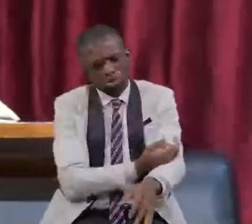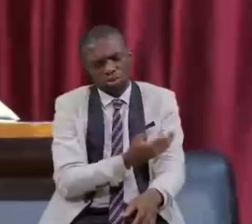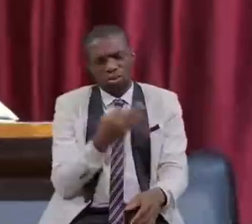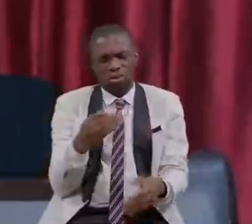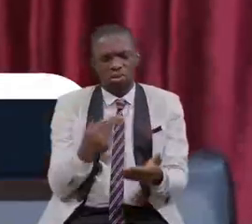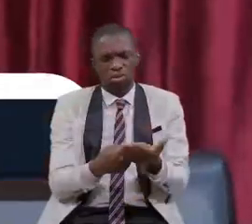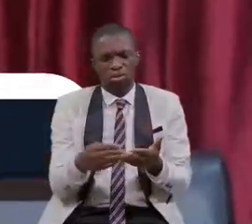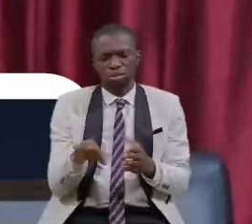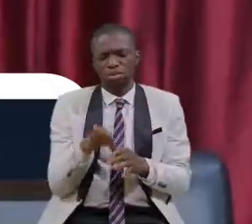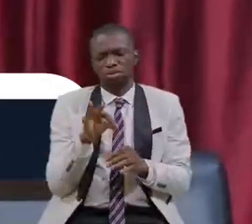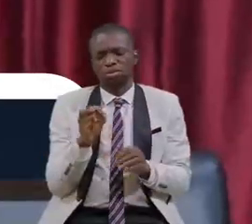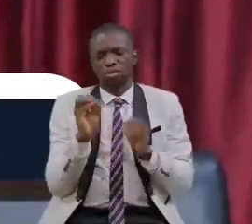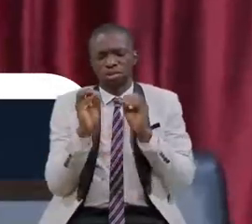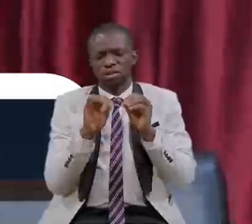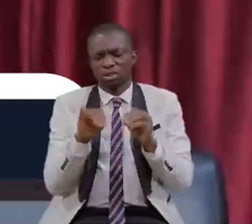Enseignez-leur